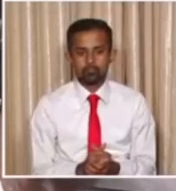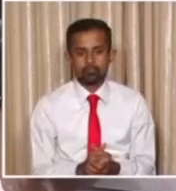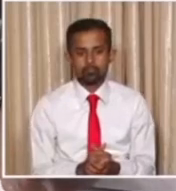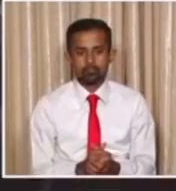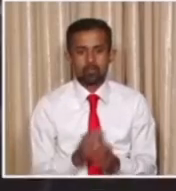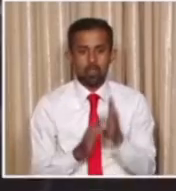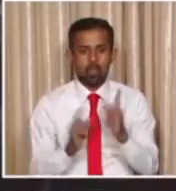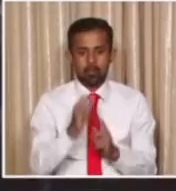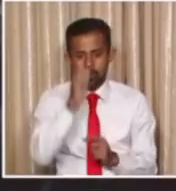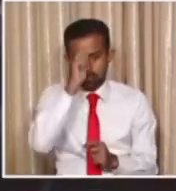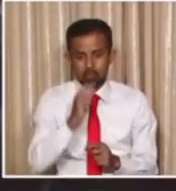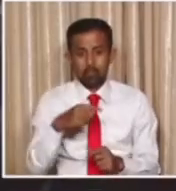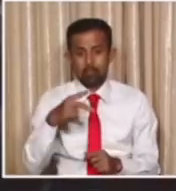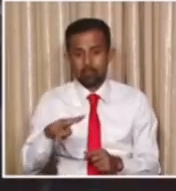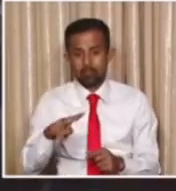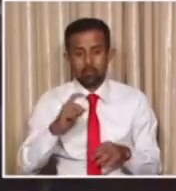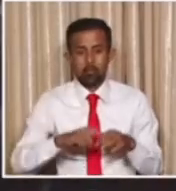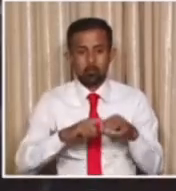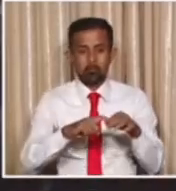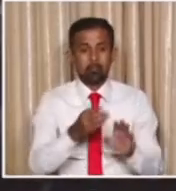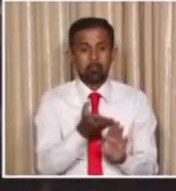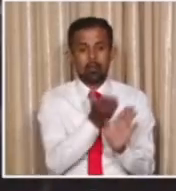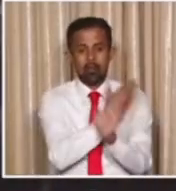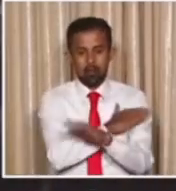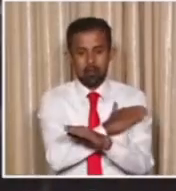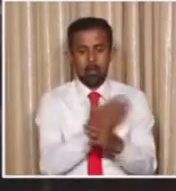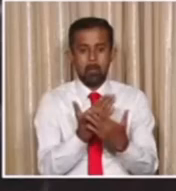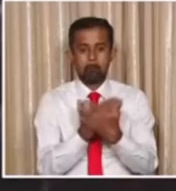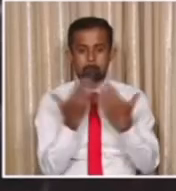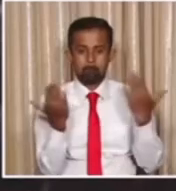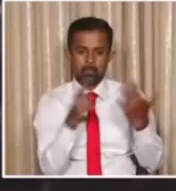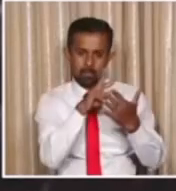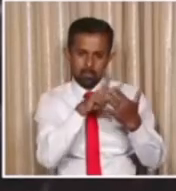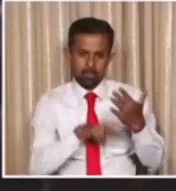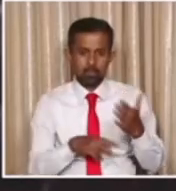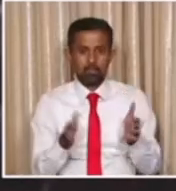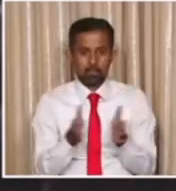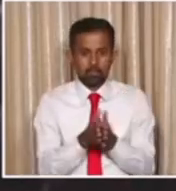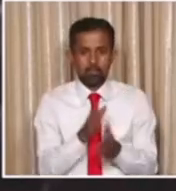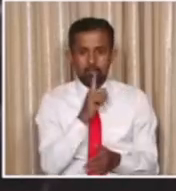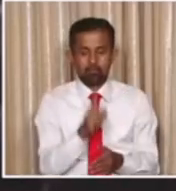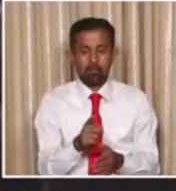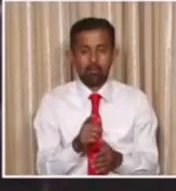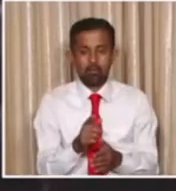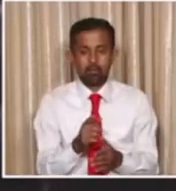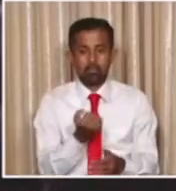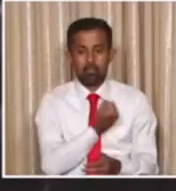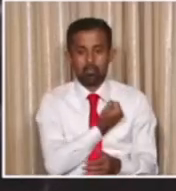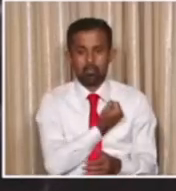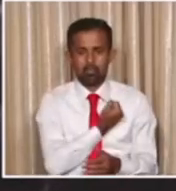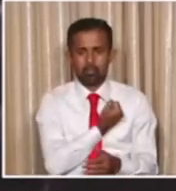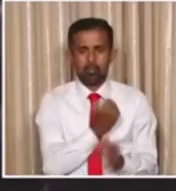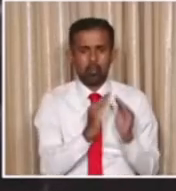දරුව මුතුමනි මගේ දෙවෙනි අතුරු ප්‍රශ්නය ඊට කලින් මට මේ පත්‍රයේ තියෙන කාරණාත් එක්ක කියන්න ඕනේ මේ රට රෝහල 50 දිනවා